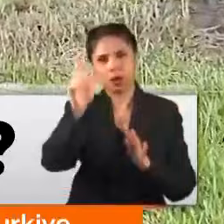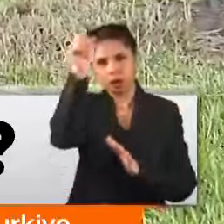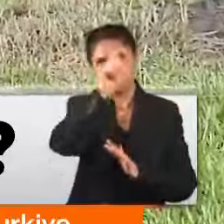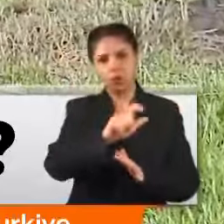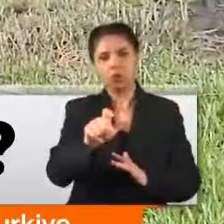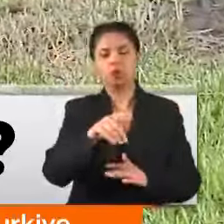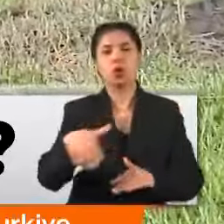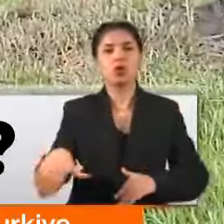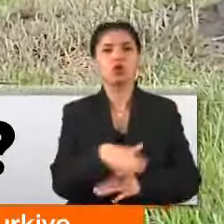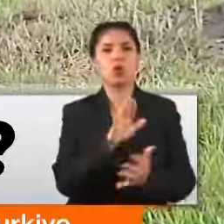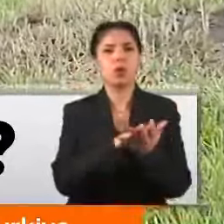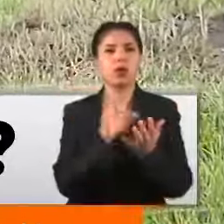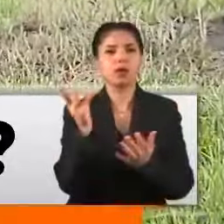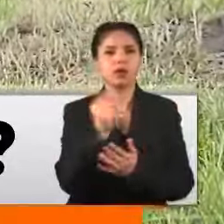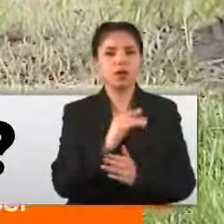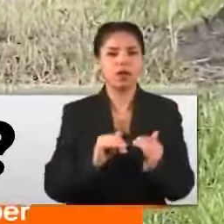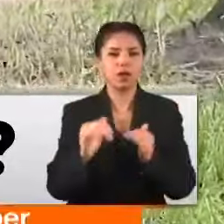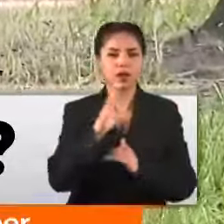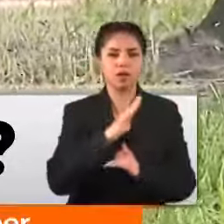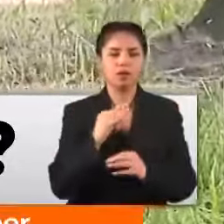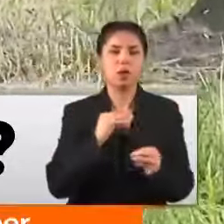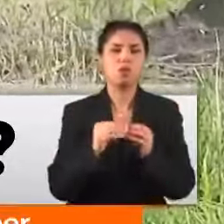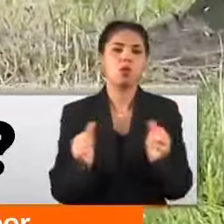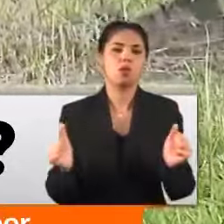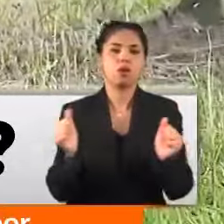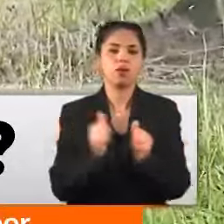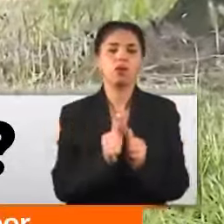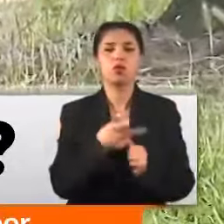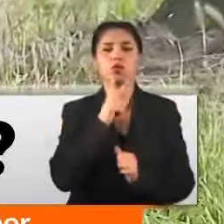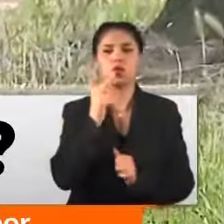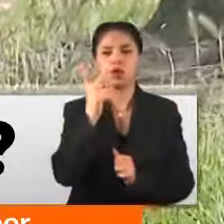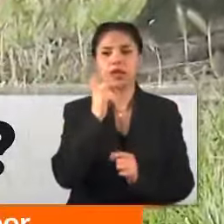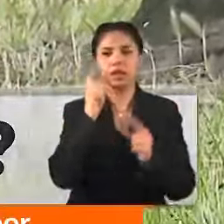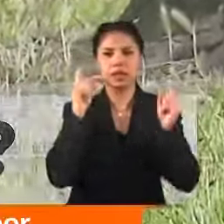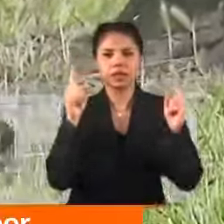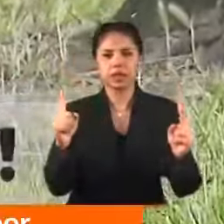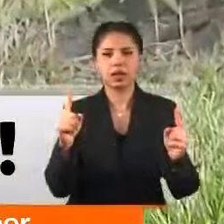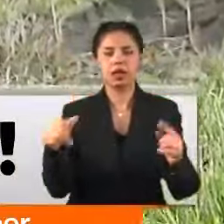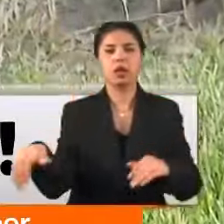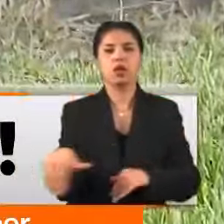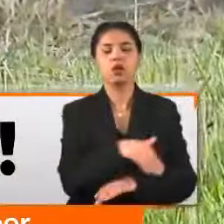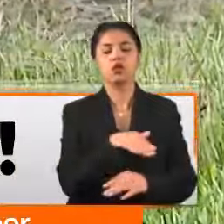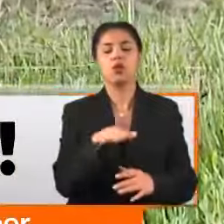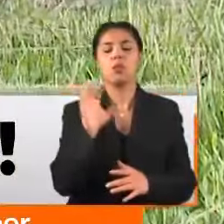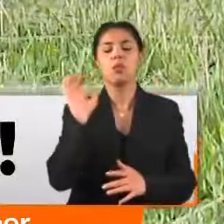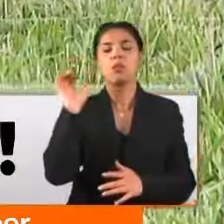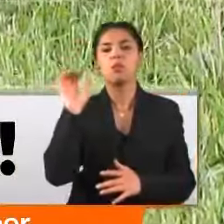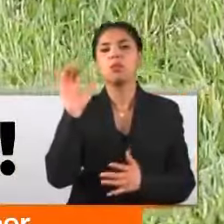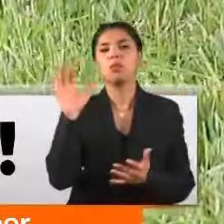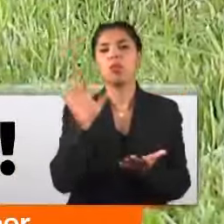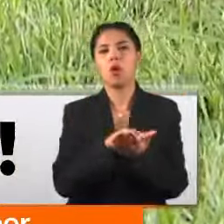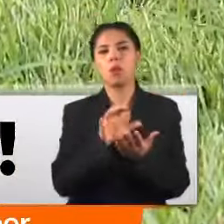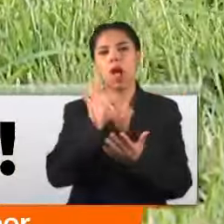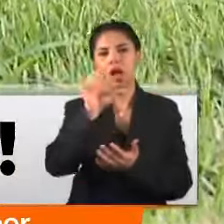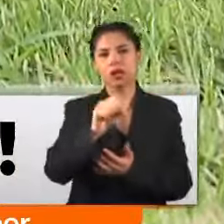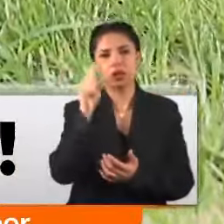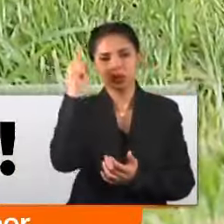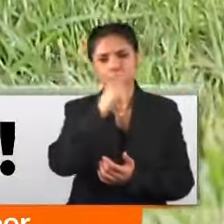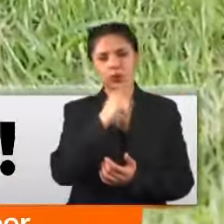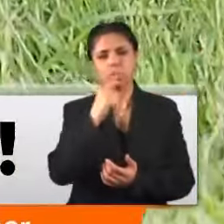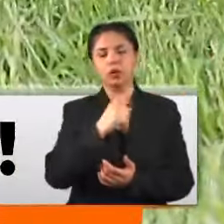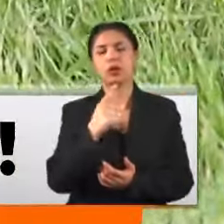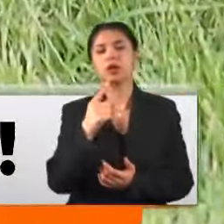köpek sayısı arttıkça haliyle sorun da büyüdü. Son 2 yılda başıboş köpek saldırısından dolayı 100'e yakın kişi hayatını kaybetti.